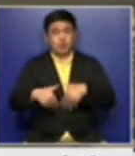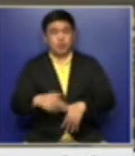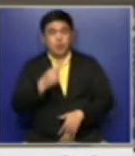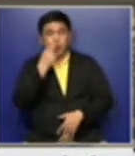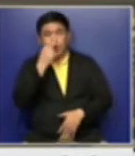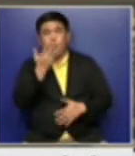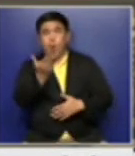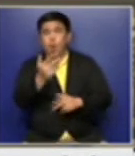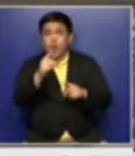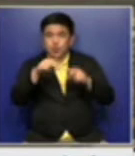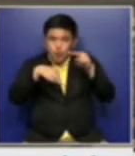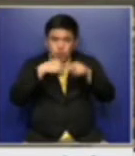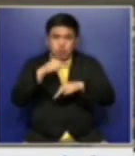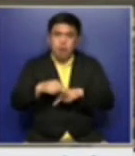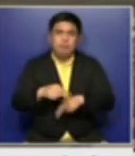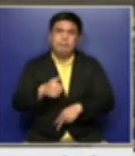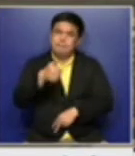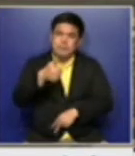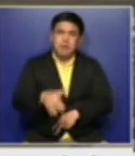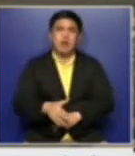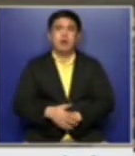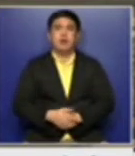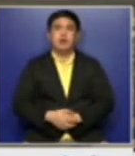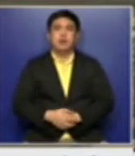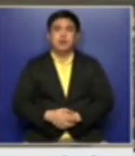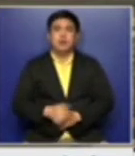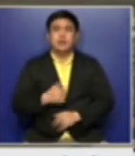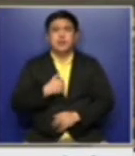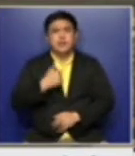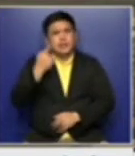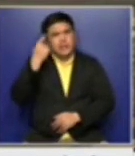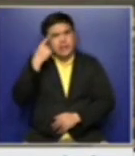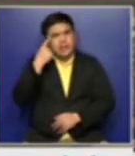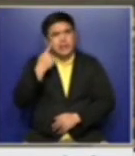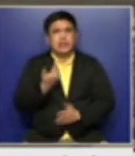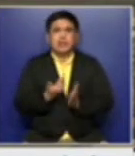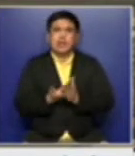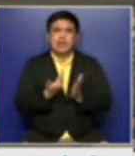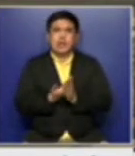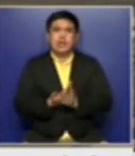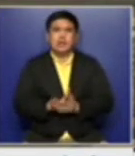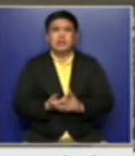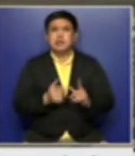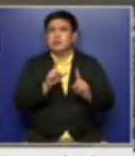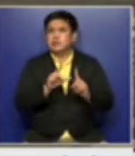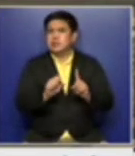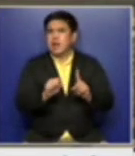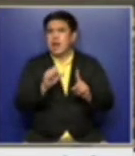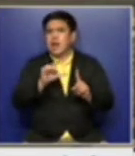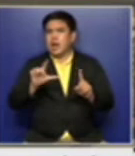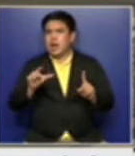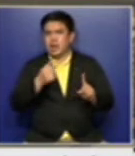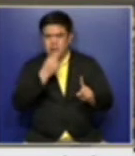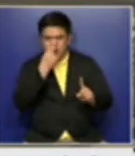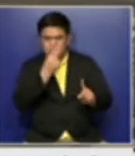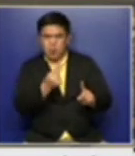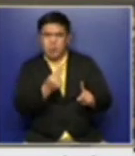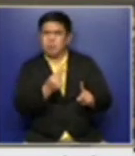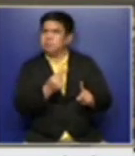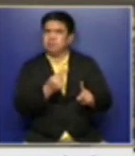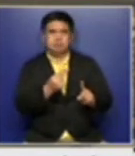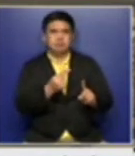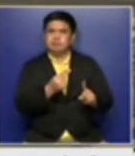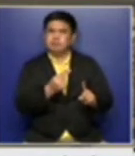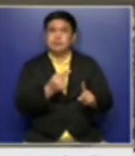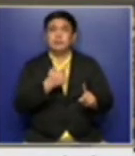ามารถตรวจสอบได้เพราะฉะนั้นดิฉันคิดว่างบประมาณตรงนี้นะคะมันเป็นลักษ